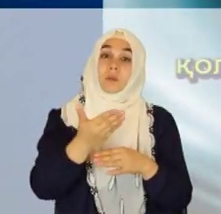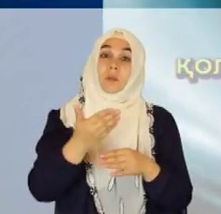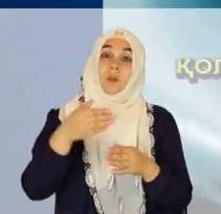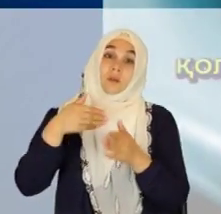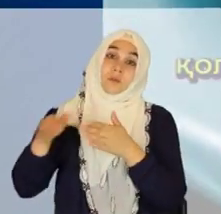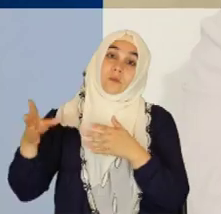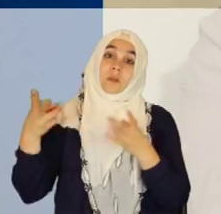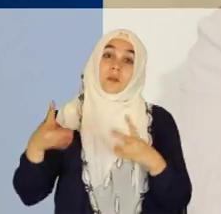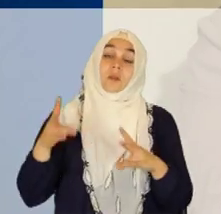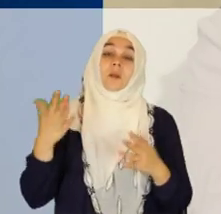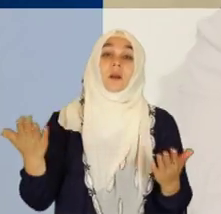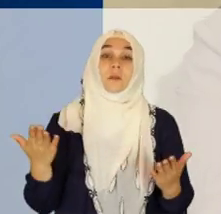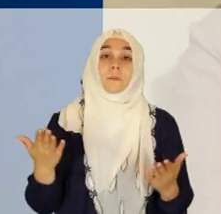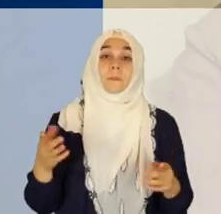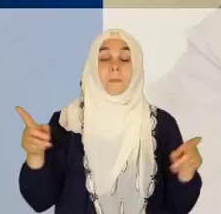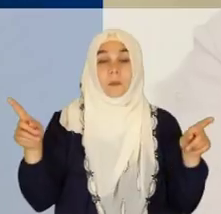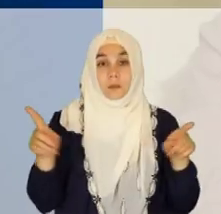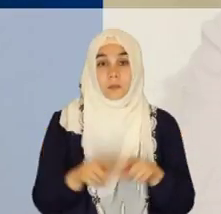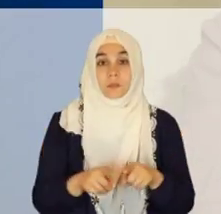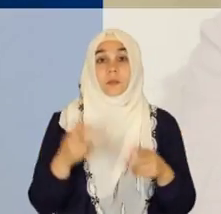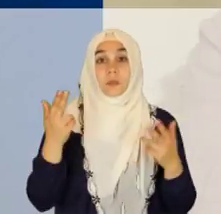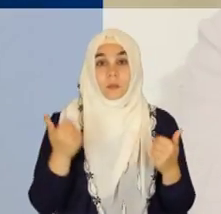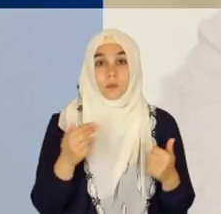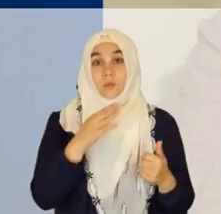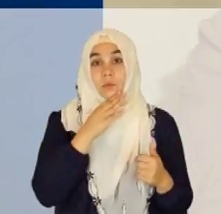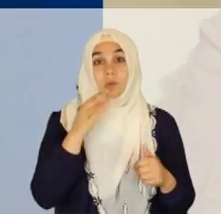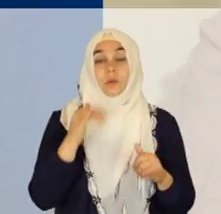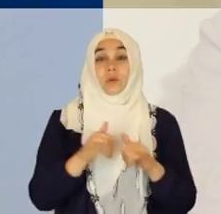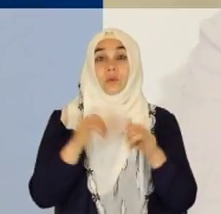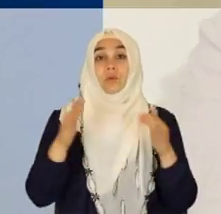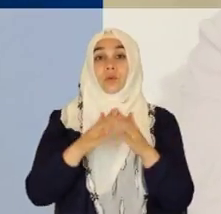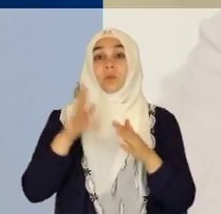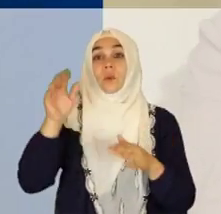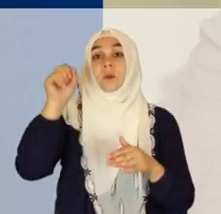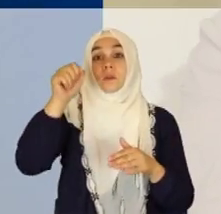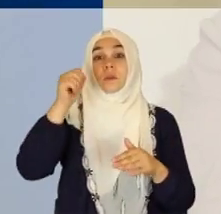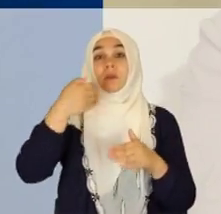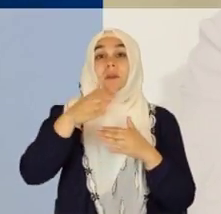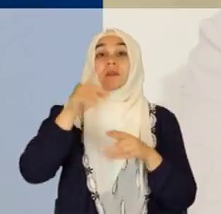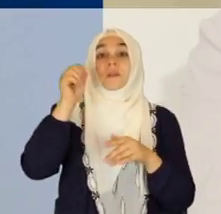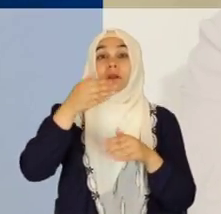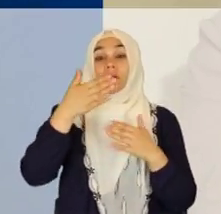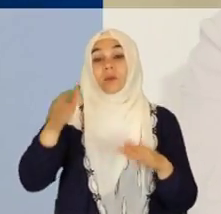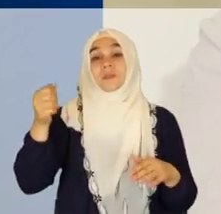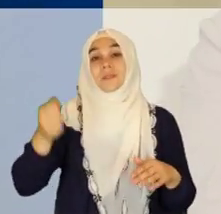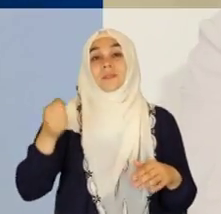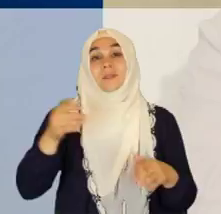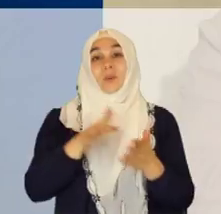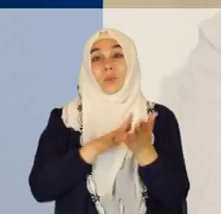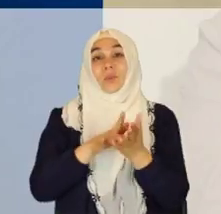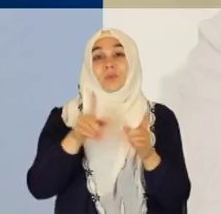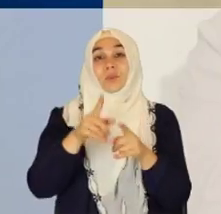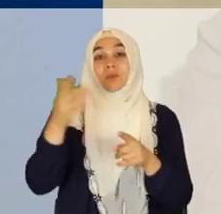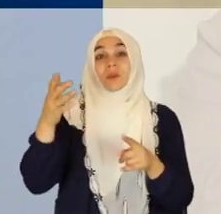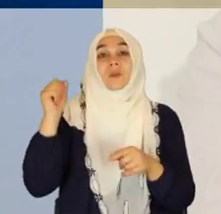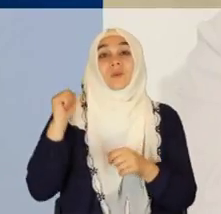qaytarmaslik kerakmi? Haqiqatan shunaqa. Hozir uylarni borib darvozalarni taqillatadi. Chiqsangiz, barvasa odam bir